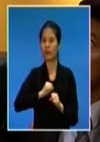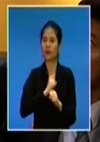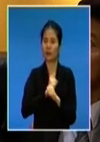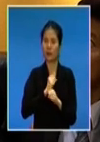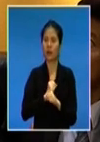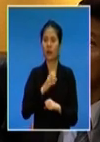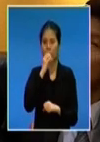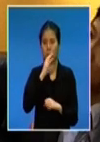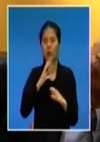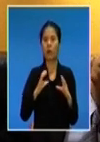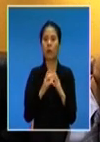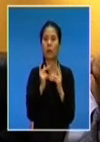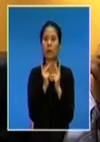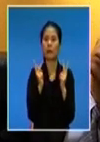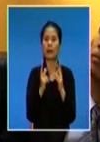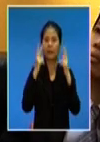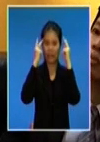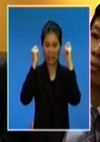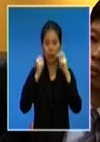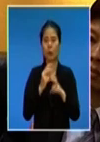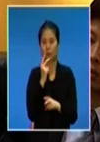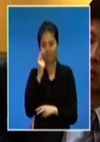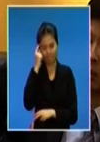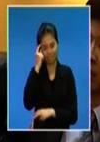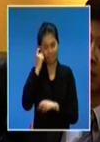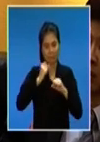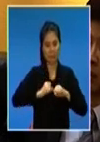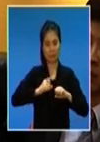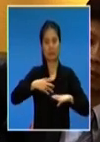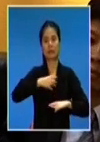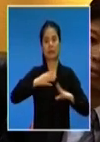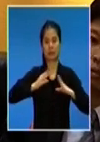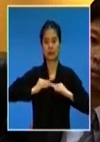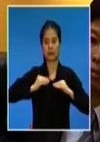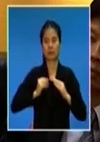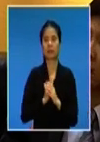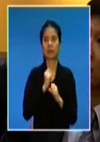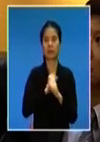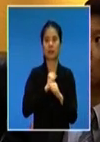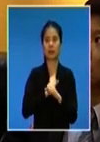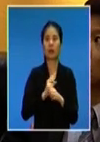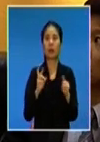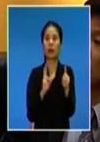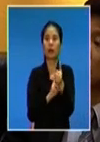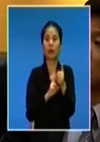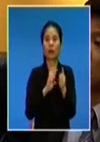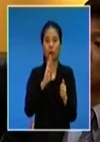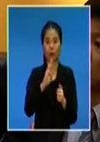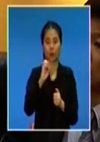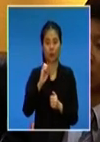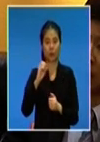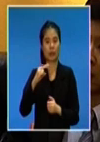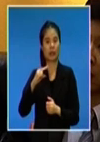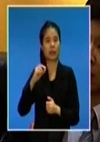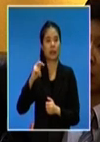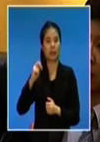าบอกผมในกรรมธิการว่าท่านนายกทำท่าจะเห็นด้วยนะผมก็ไปสืบว่าเรื่องเนี่ยมาที่ท่านรองวิษณุแล้วผมก็ต